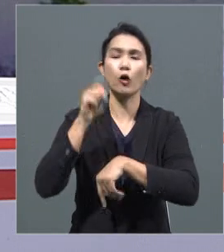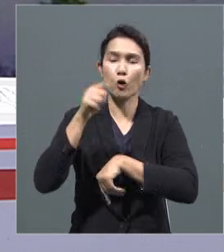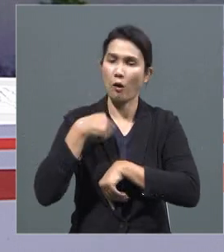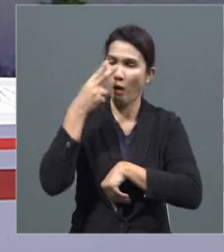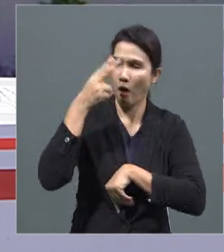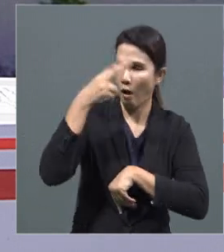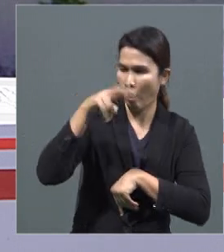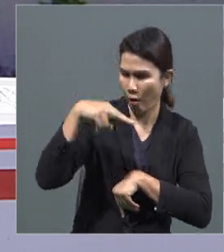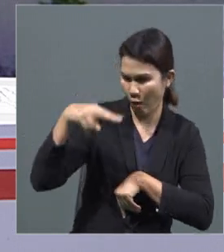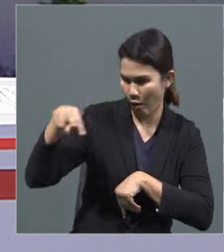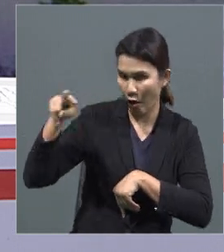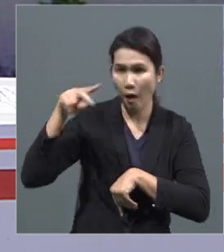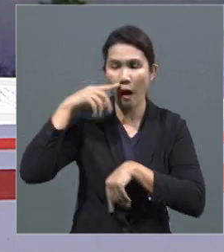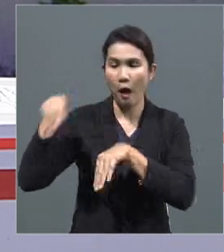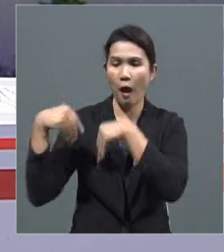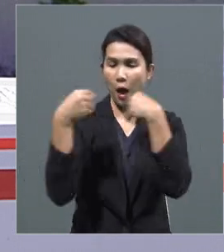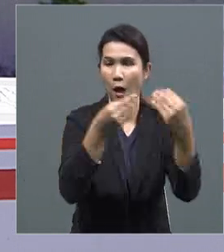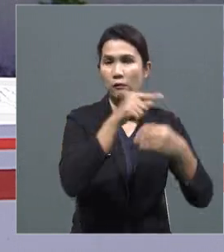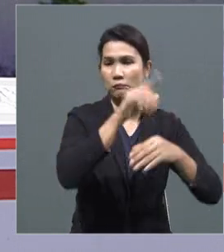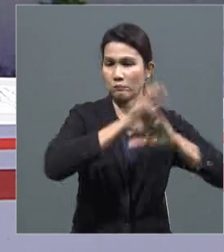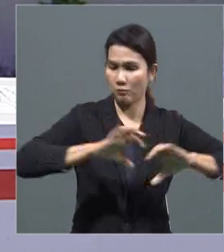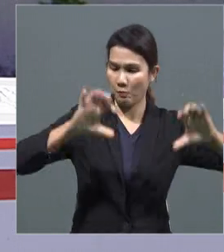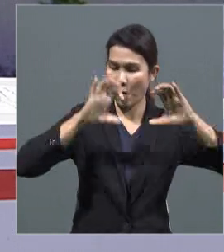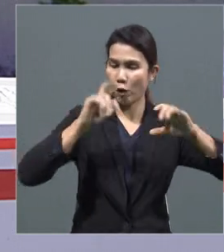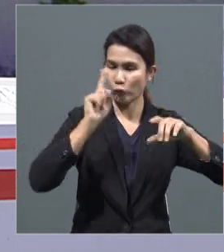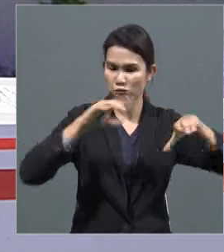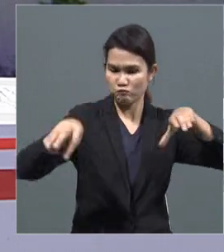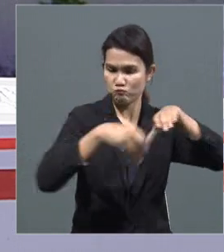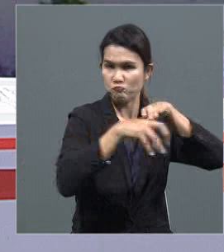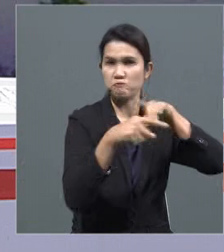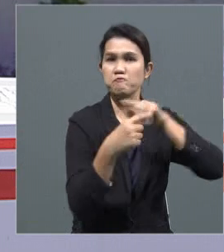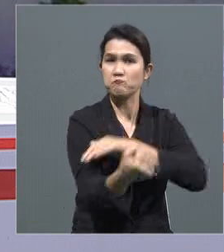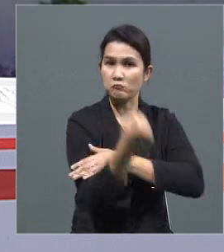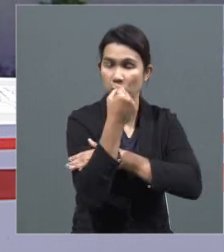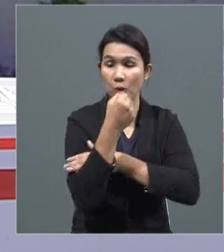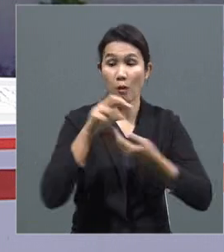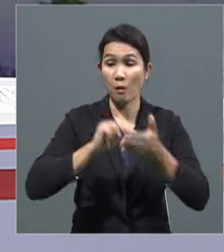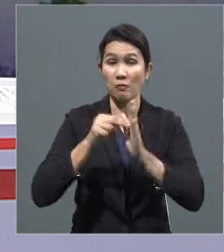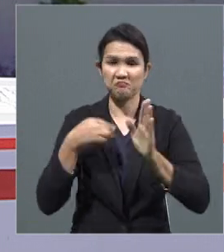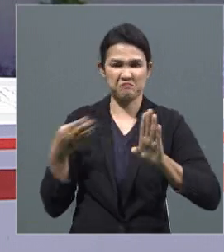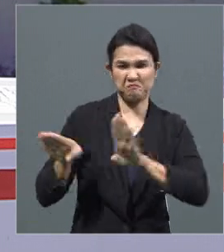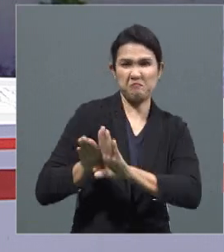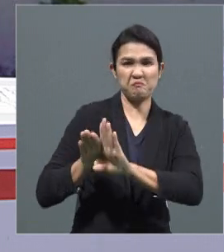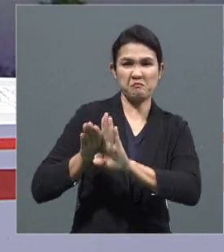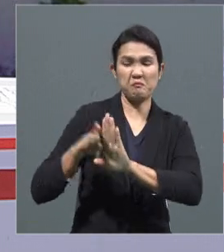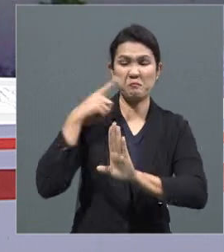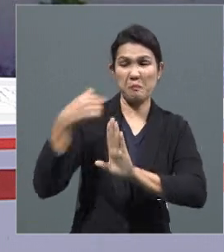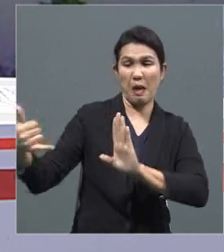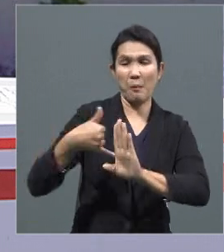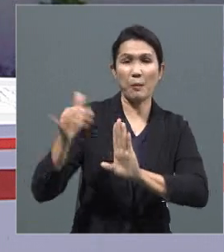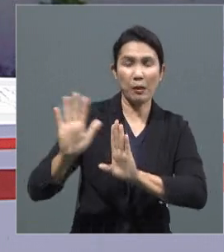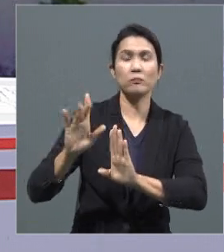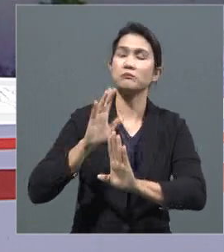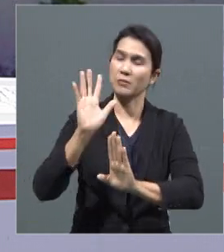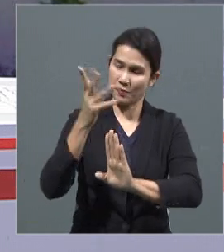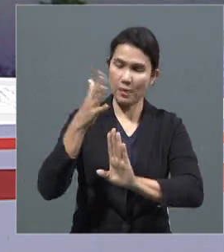าเสียงให้ฝั่งรัฐบาลมีความมั่นคงดังนั้นคนก็เลยตีความว่าไม่ได้ปิดประตู เดี๋ยวมาไล่เรียงในประเด็นนี้กันแต่ว่าสิ่งที่เ